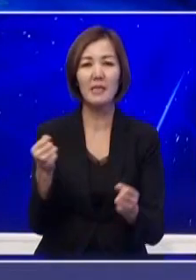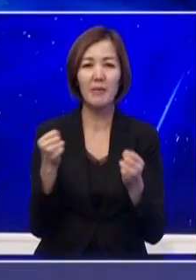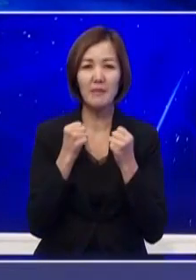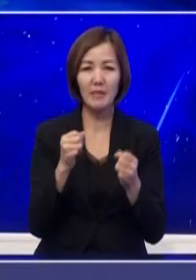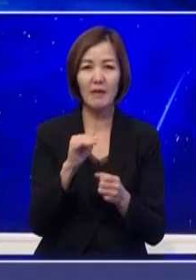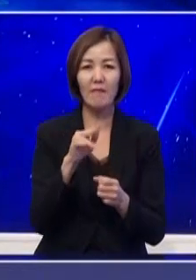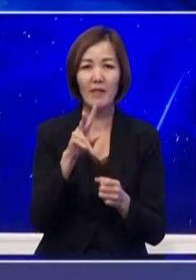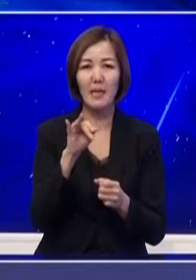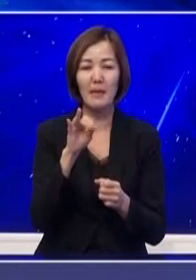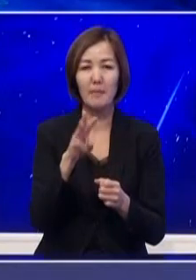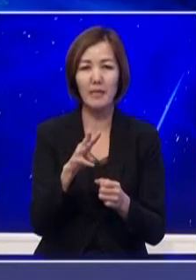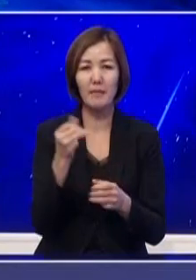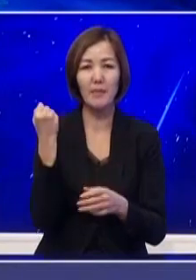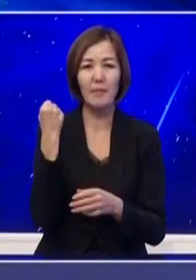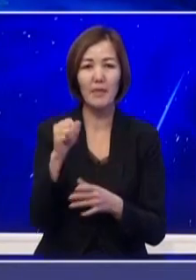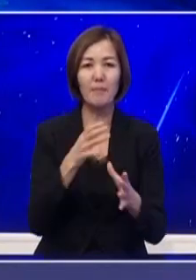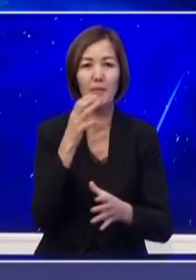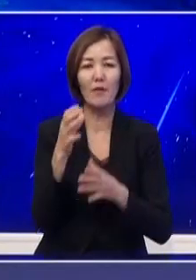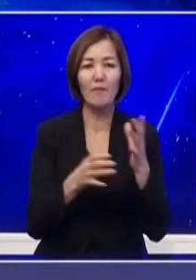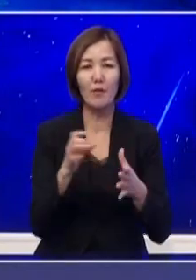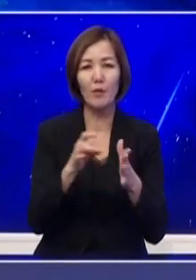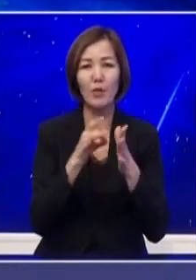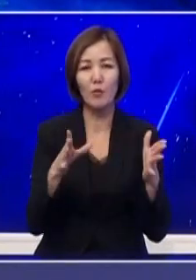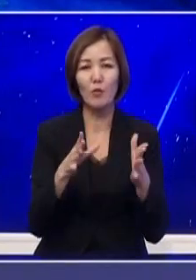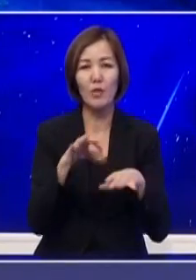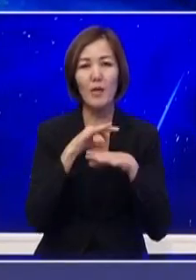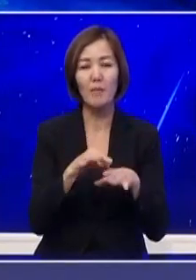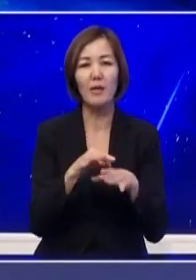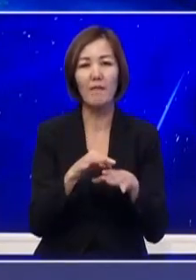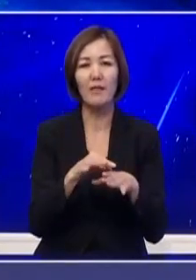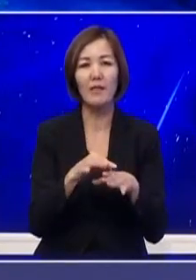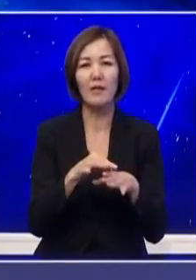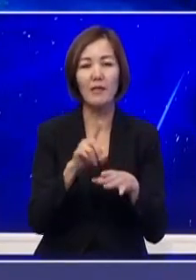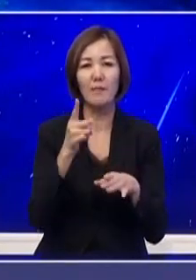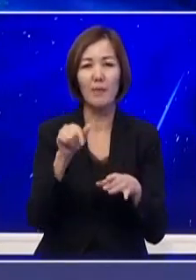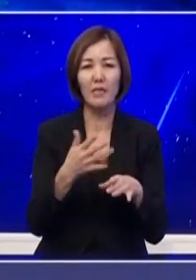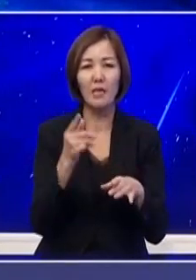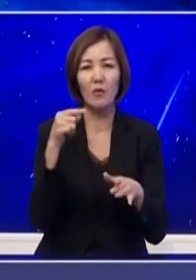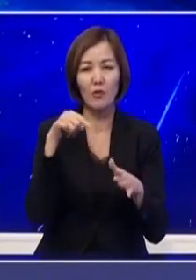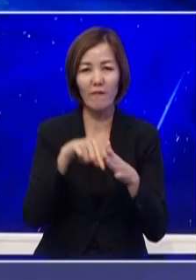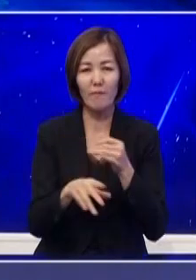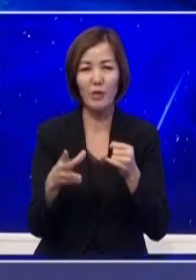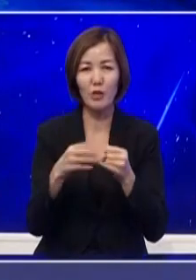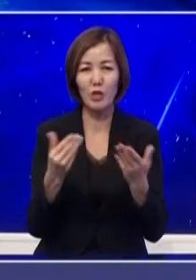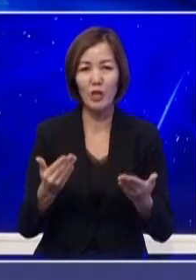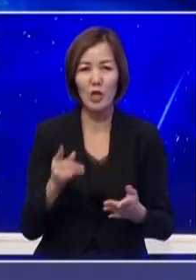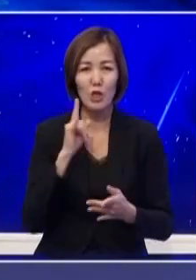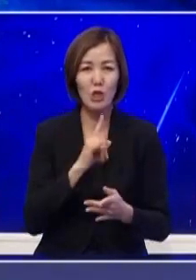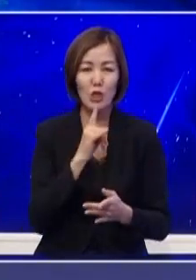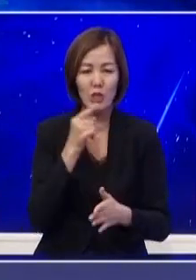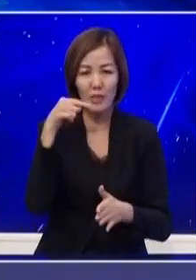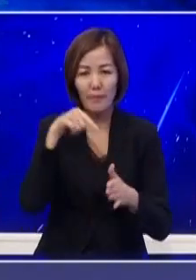Испанская спортсменка Беатрис Фламини побила мировой рекорд, проведя 1,5 года в пещере. Женщина находилась на